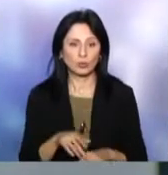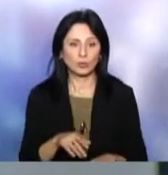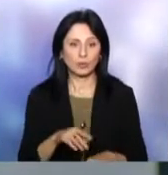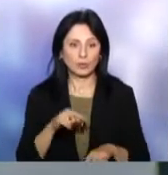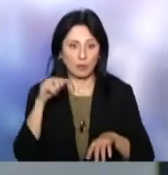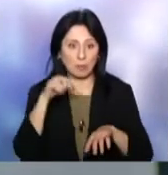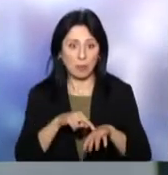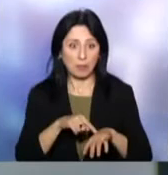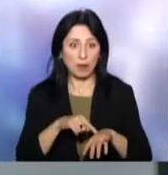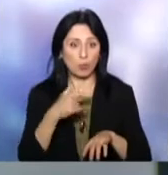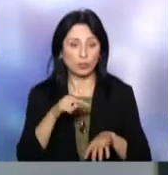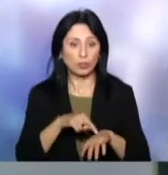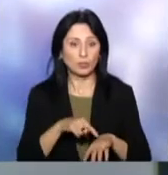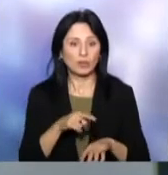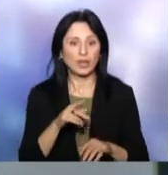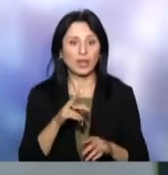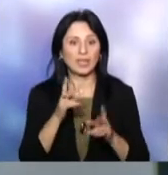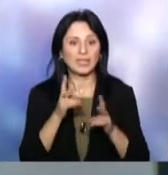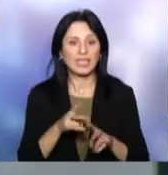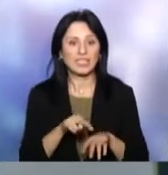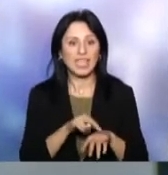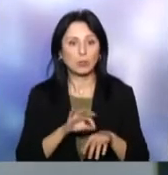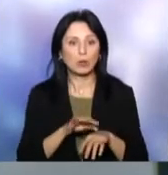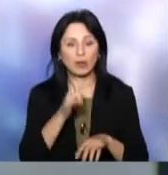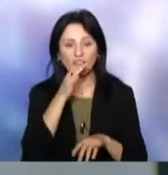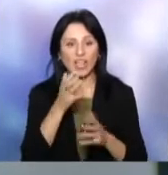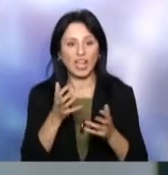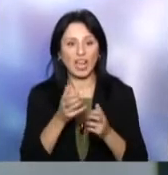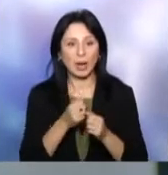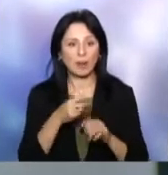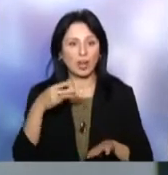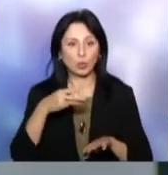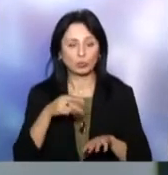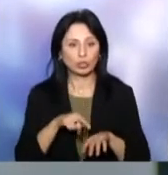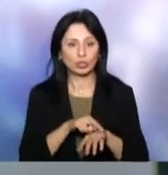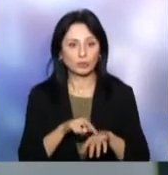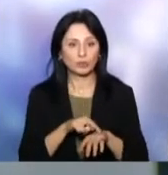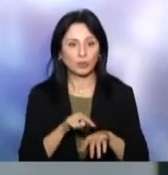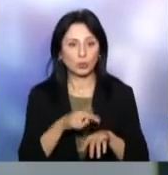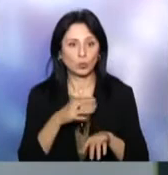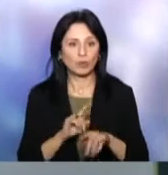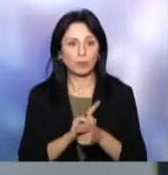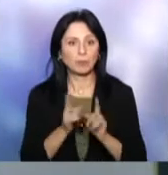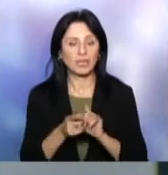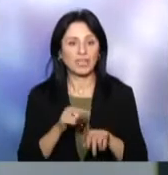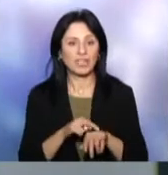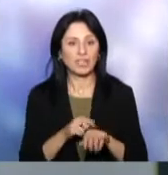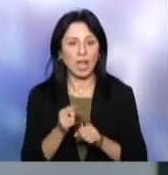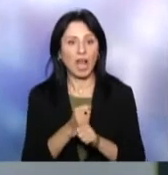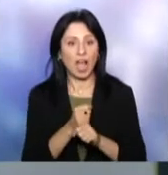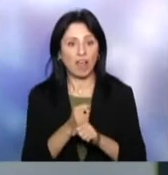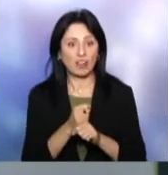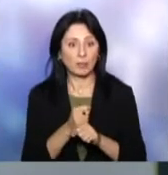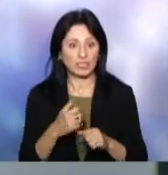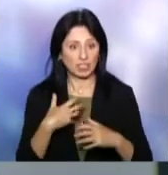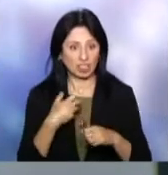მოხვდა მზეზე, დაზიანებული ნაწილი ვეღარ ღებულობს რუჩს და გამოიყურება პირიქით, ანუ ყავისფერი არის